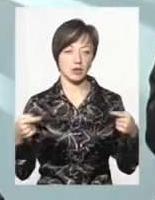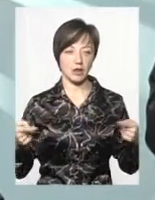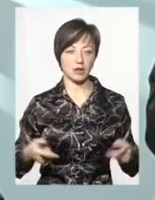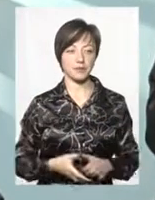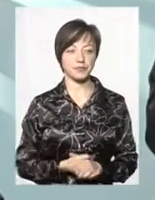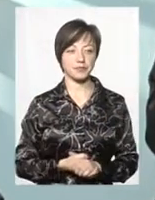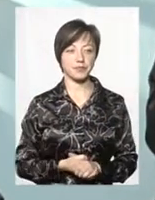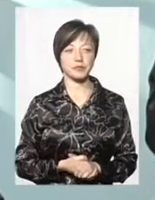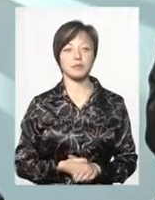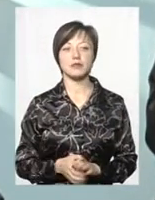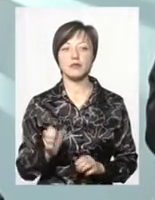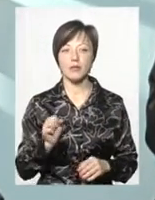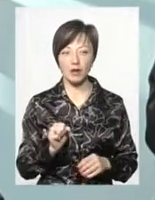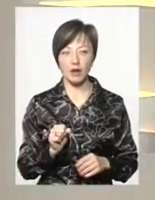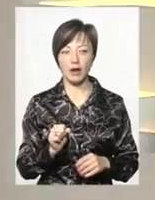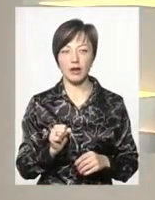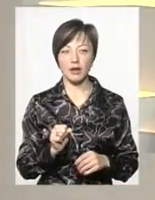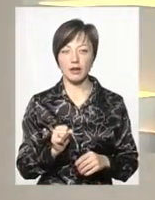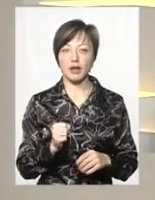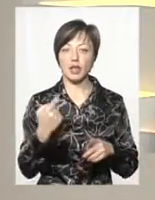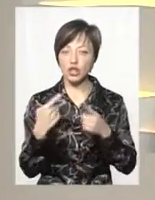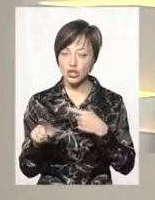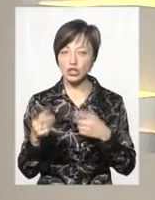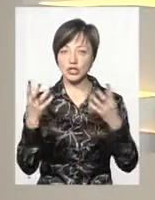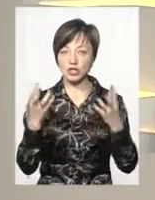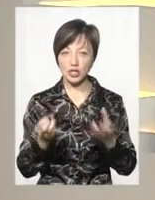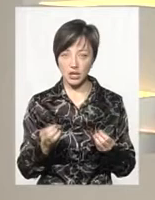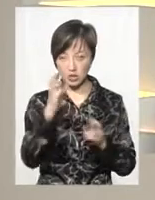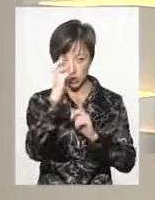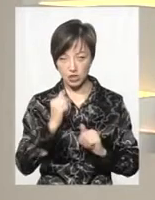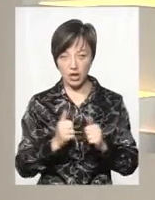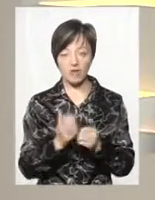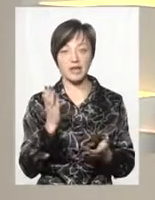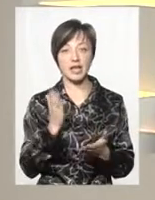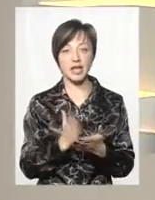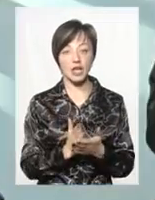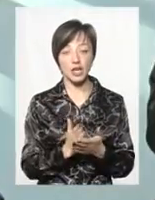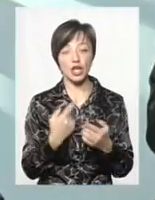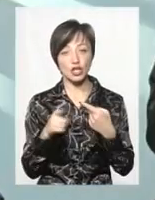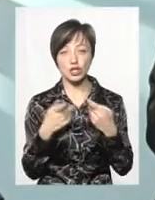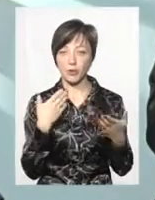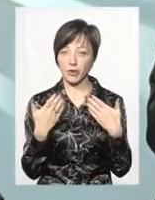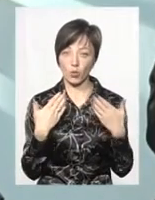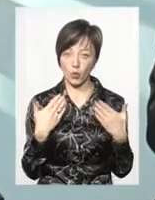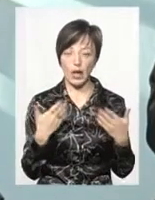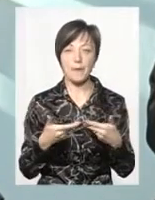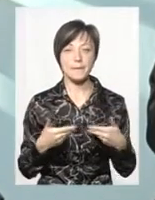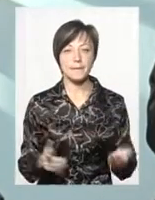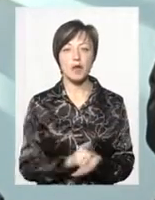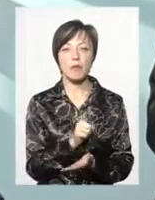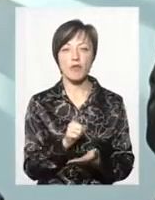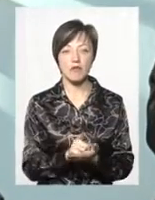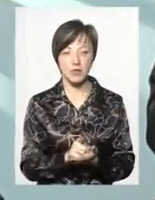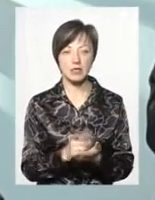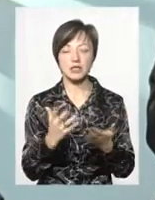так далі. А втретє, в церквах православного світу є інші підходи. Тобто ми повинні